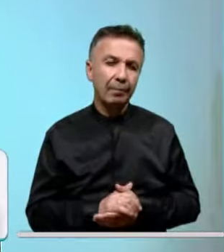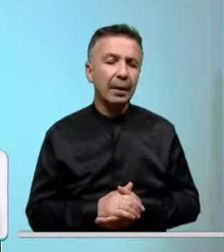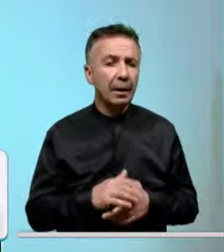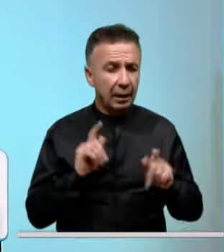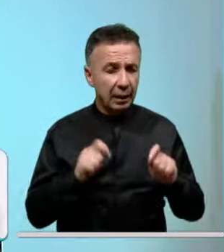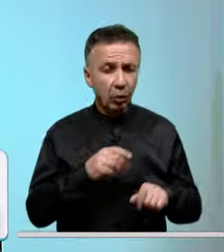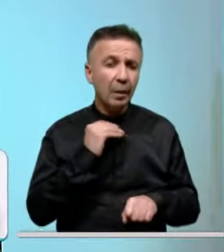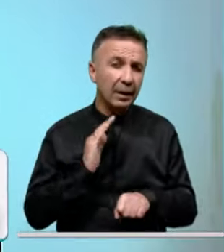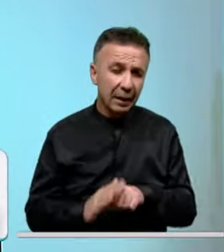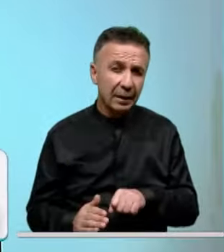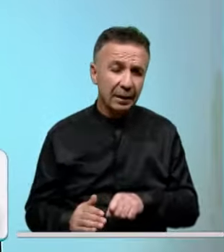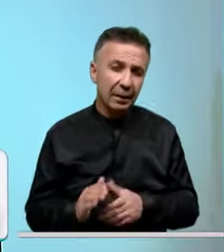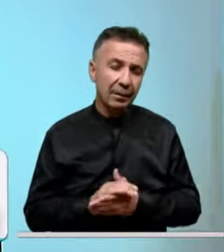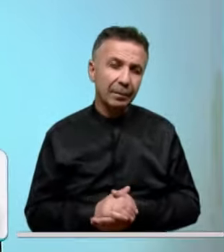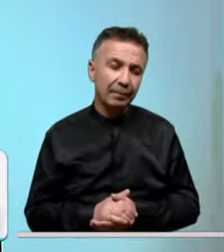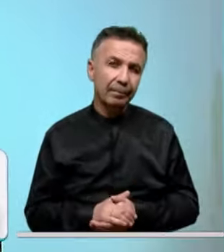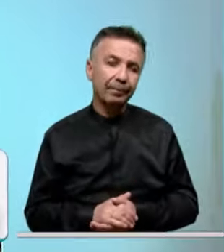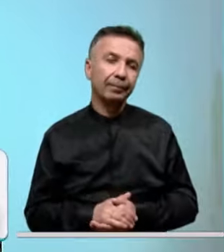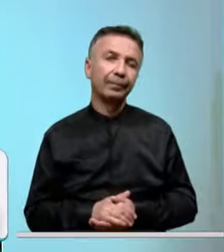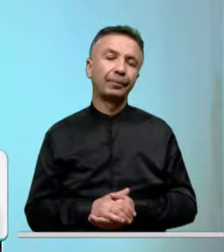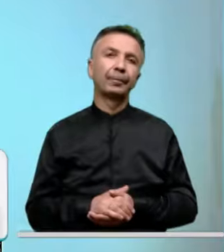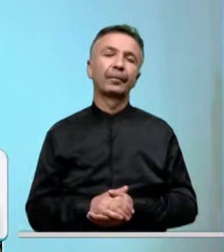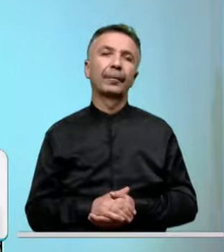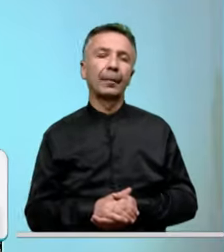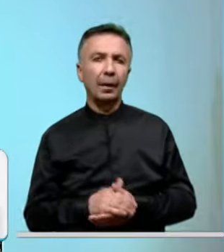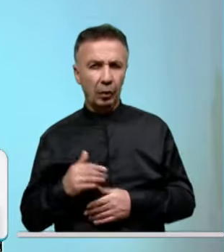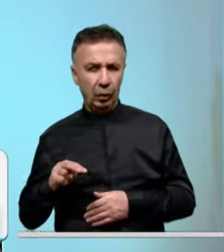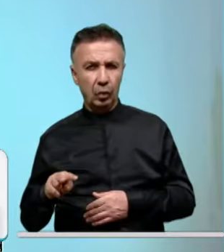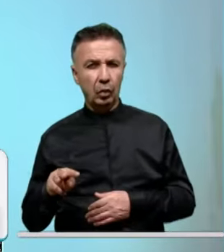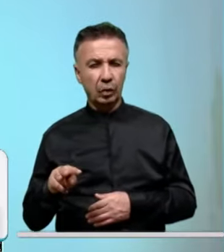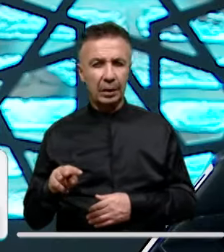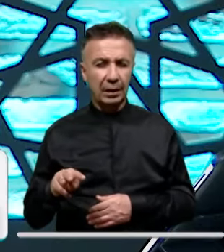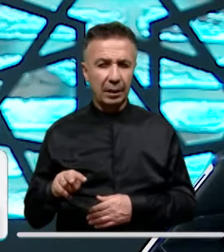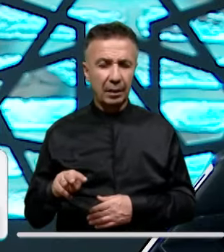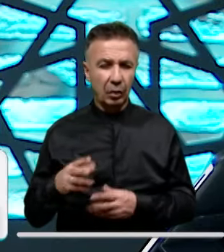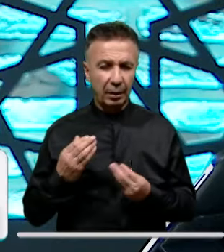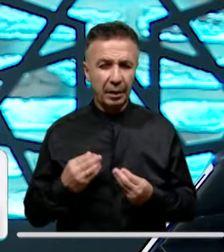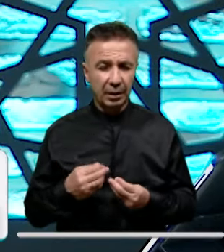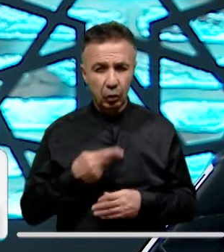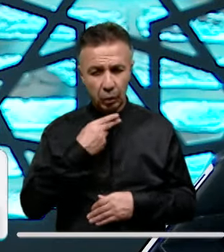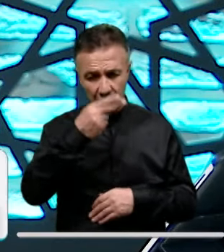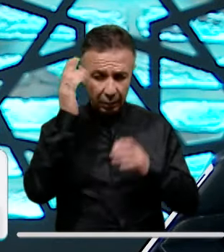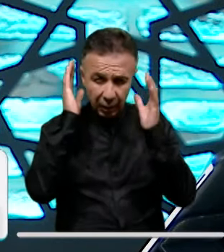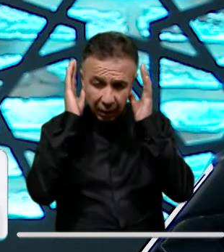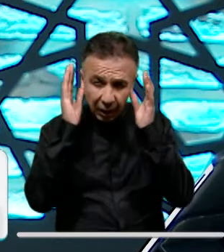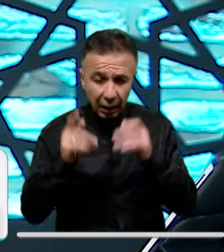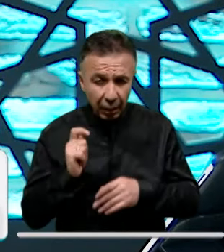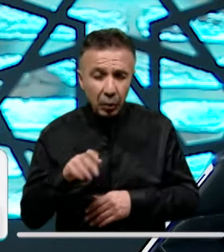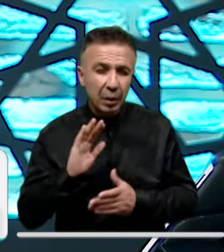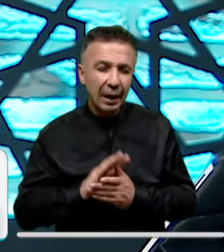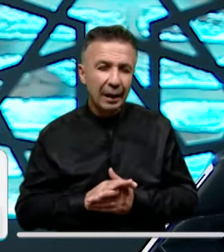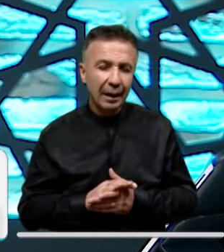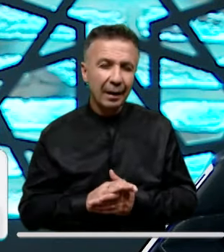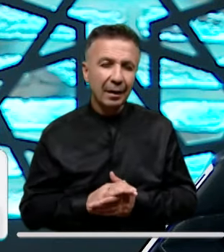Yaparsan aynen şeye benzer Furkan hocam. Yolculukta seferde olan birisi cuma namazı kılmak mecburiyetinde değil ya. Değil.